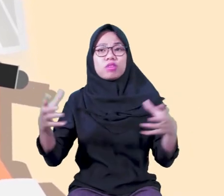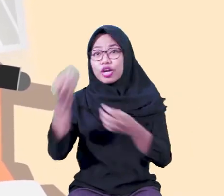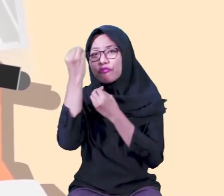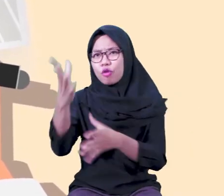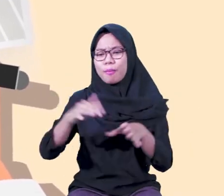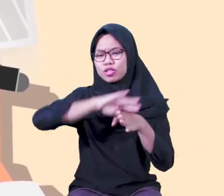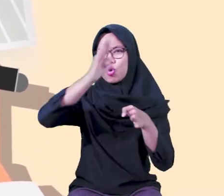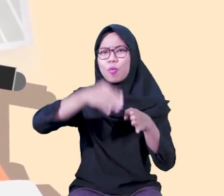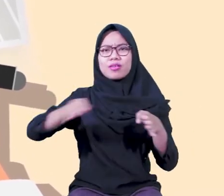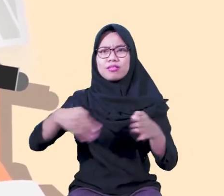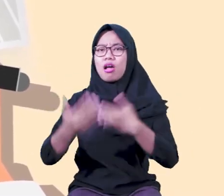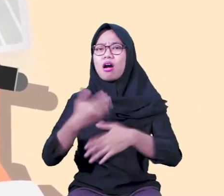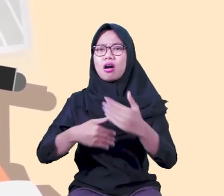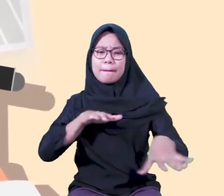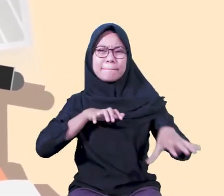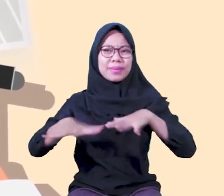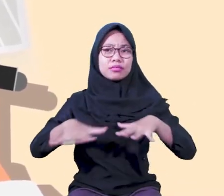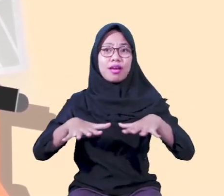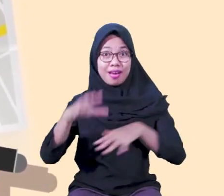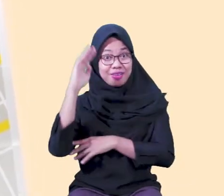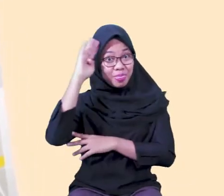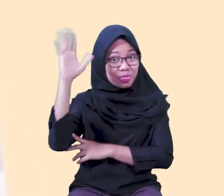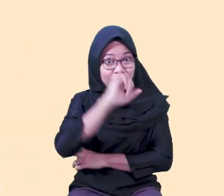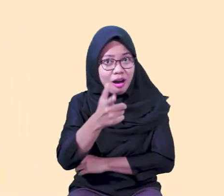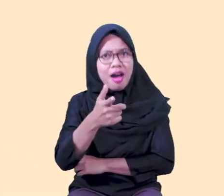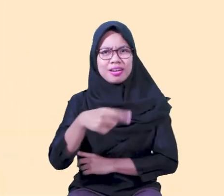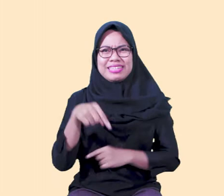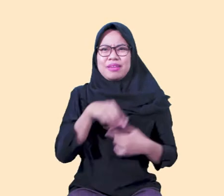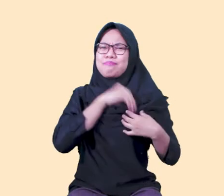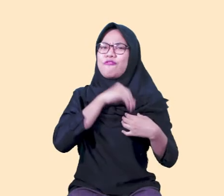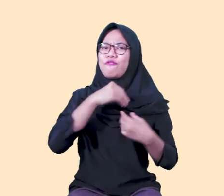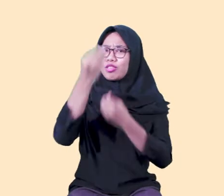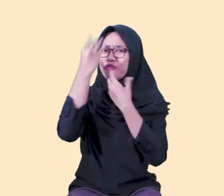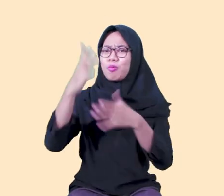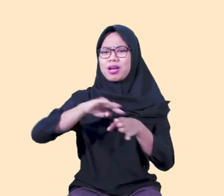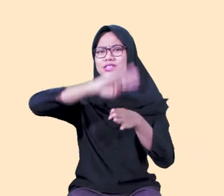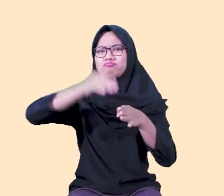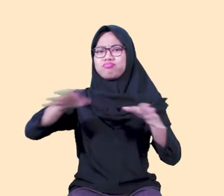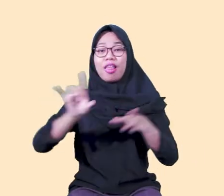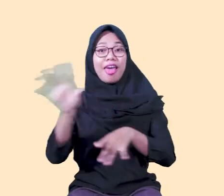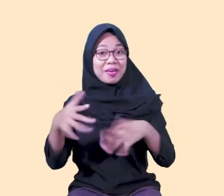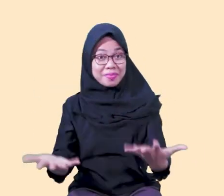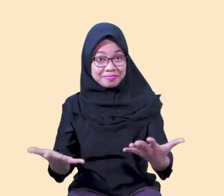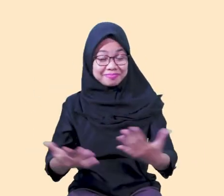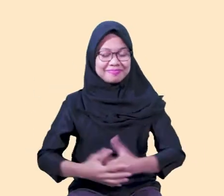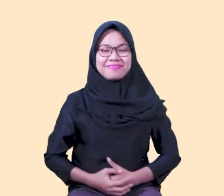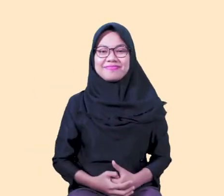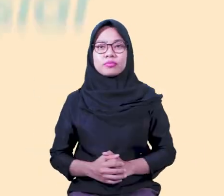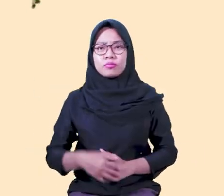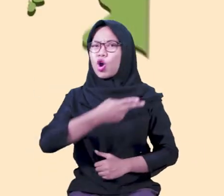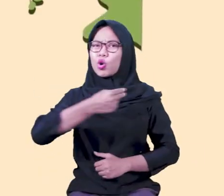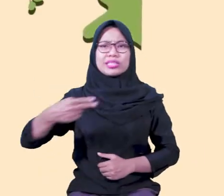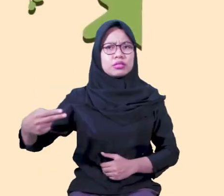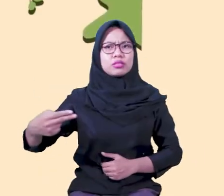dari fungsi informasi geospasial pada penanggulangan bencana sobat gila tahu enggak manfaat informasi geospasial lainnya